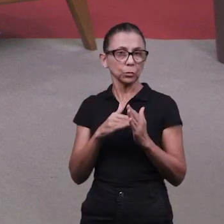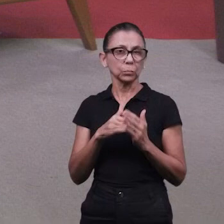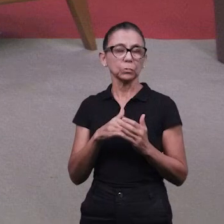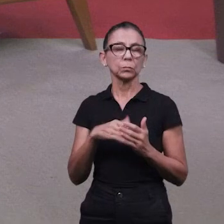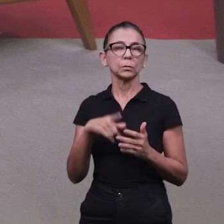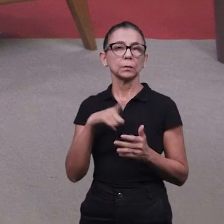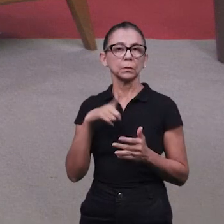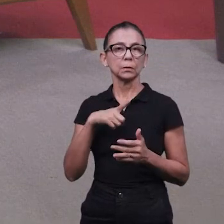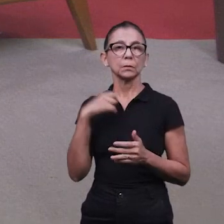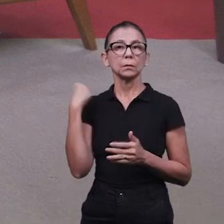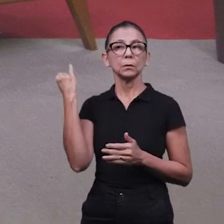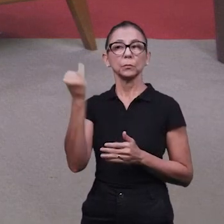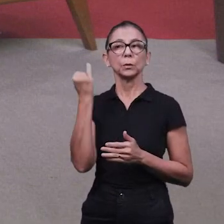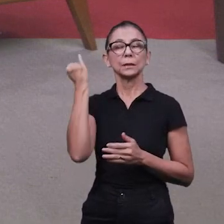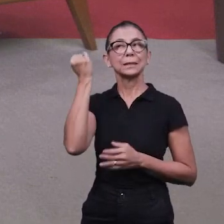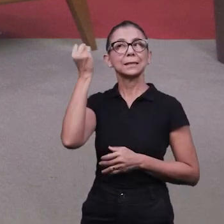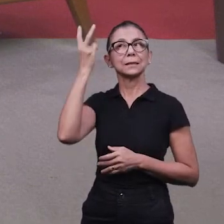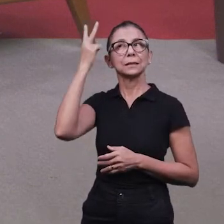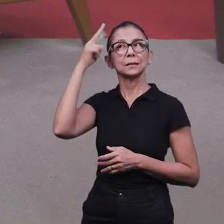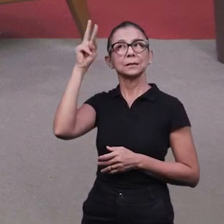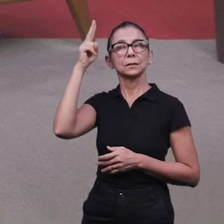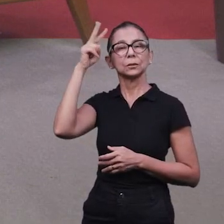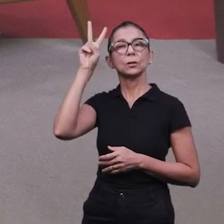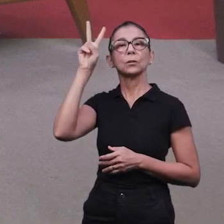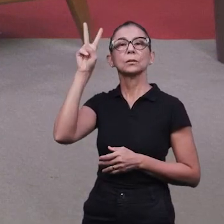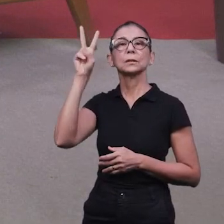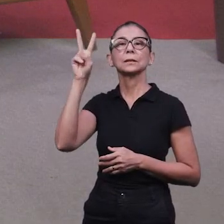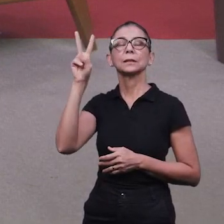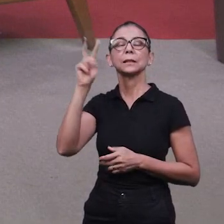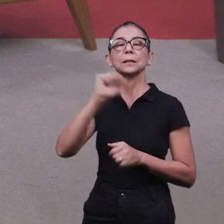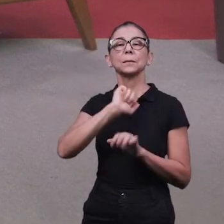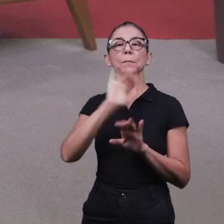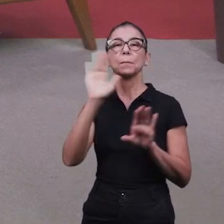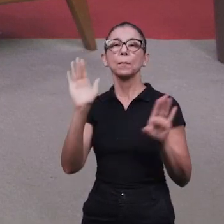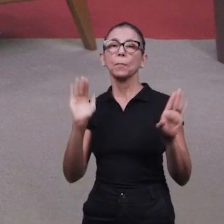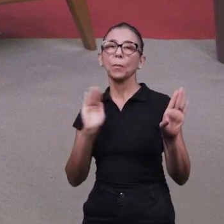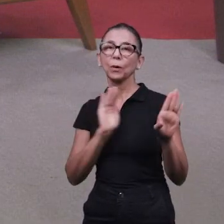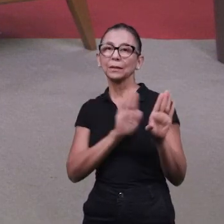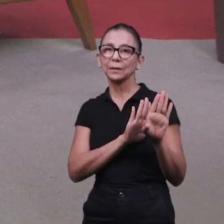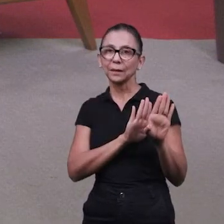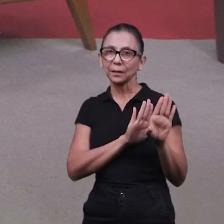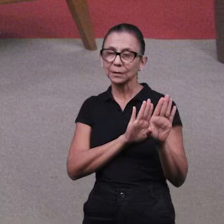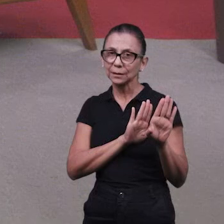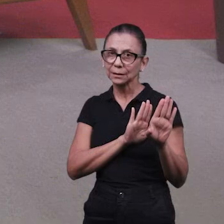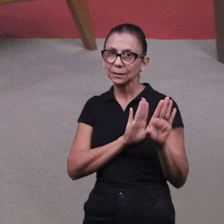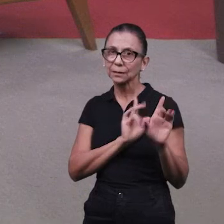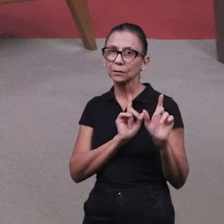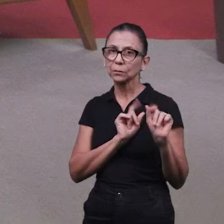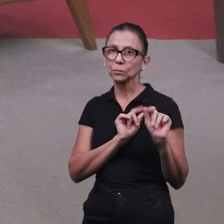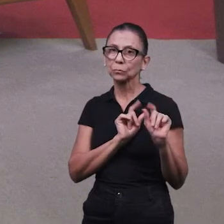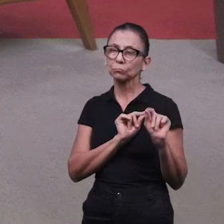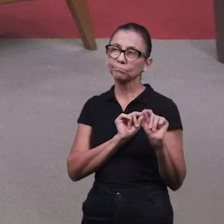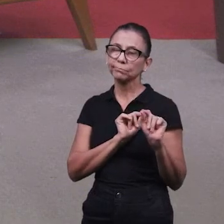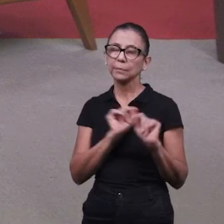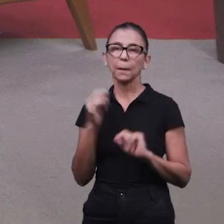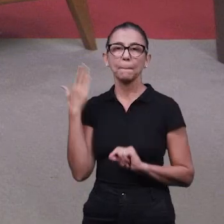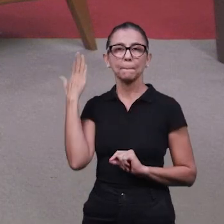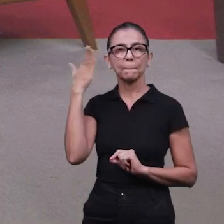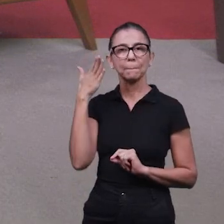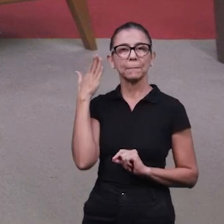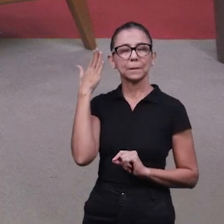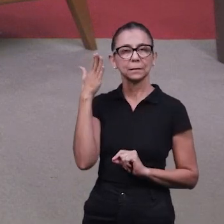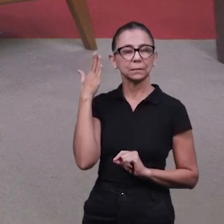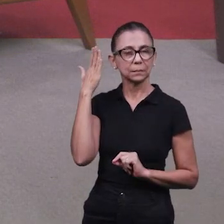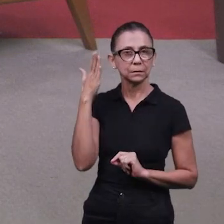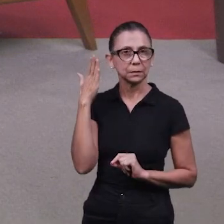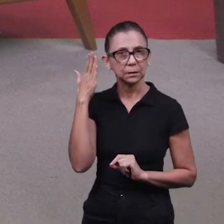plus d'importance historique, il y a toujours derrière l'histoire